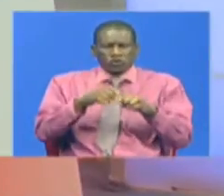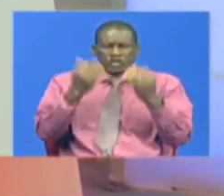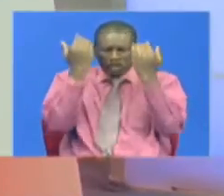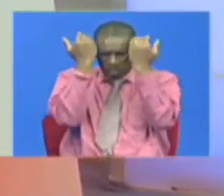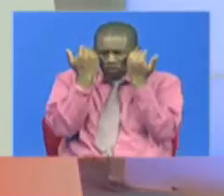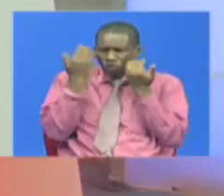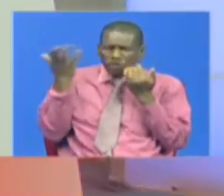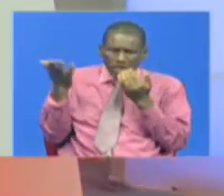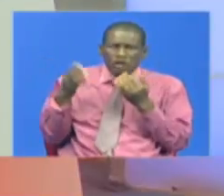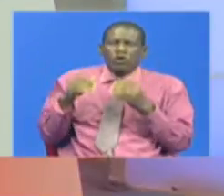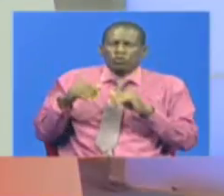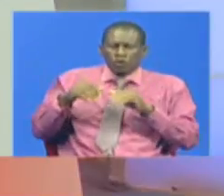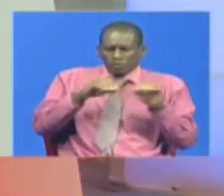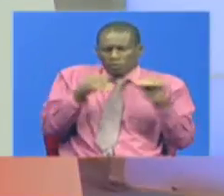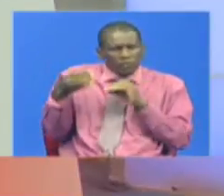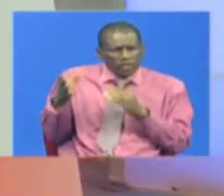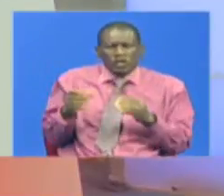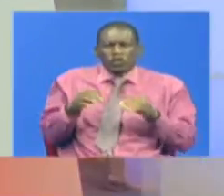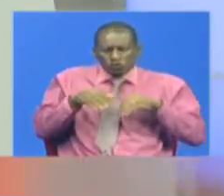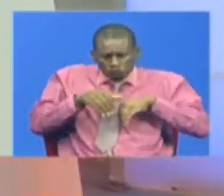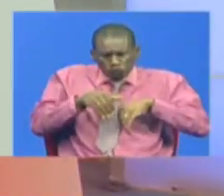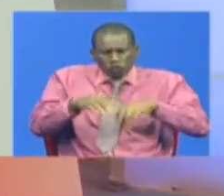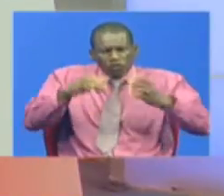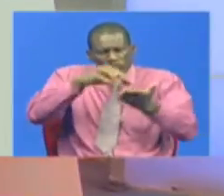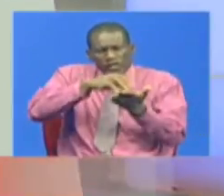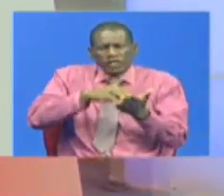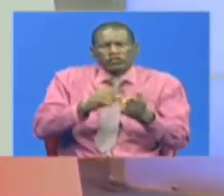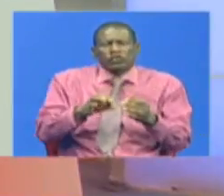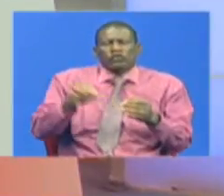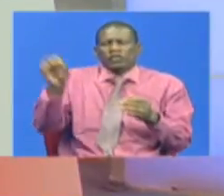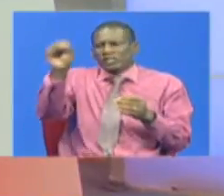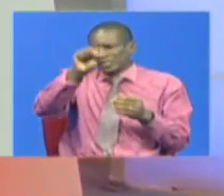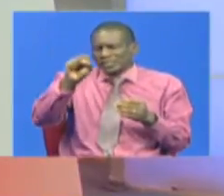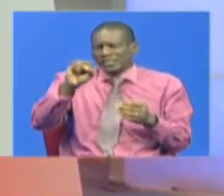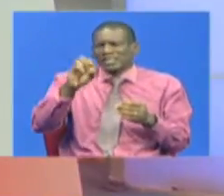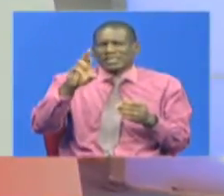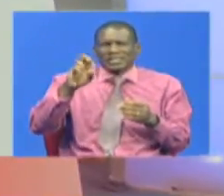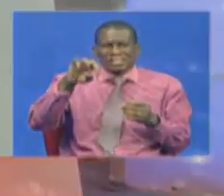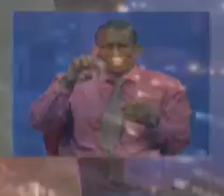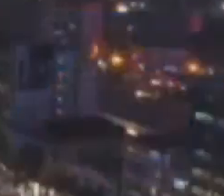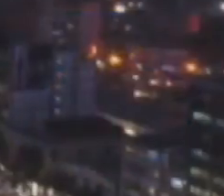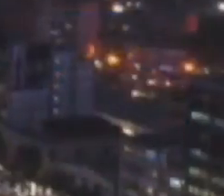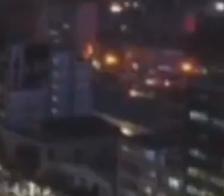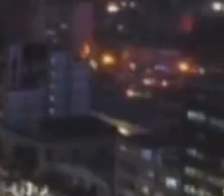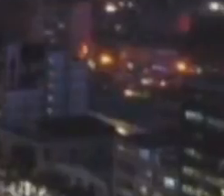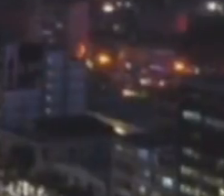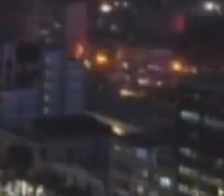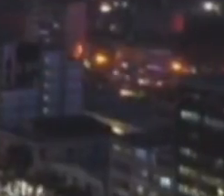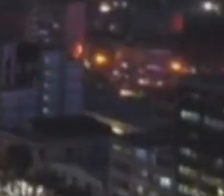kufuatilia kesi dhidi ya mbunge wa Sirisia John Waluhi. Kwa hivyo endelea kutazama NTV.